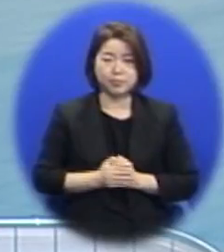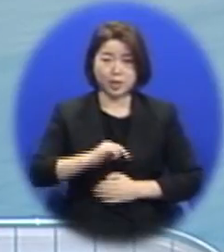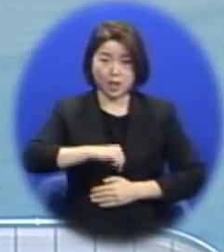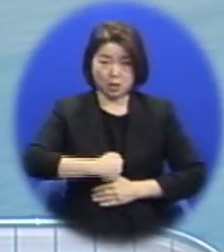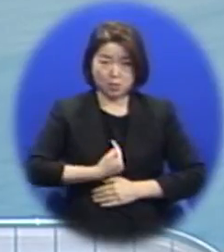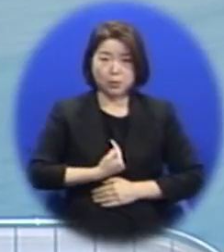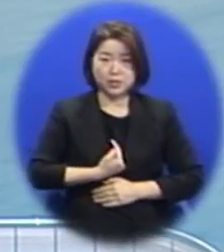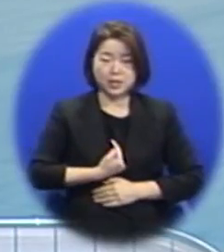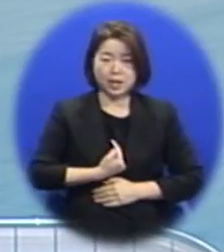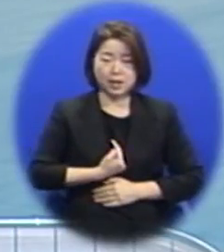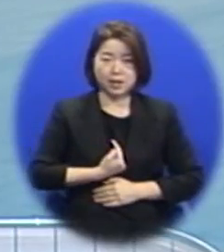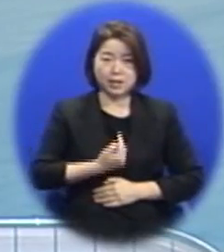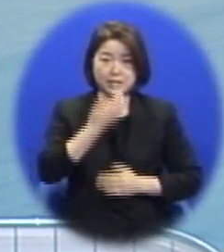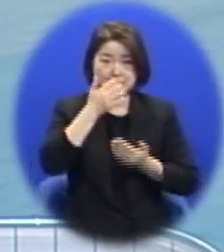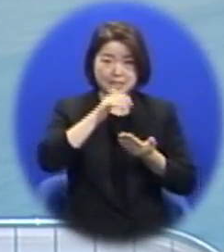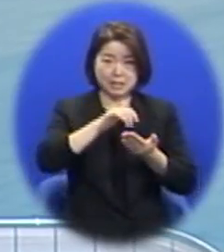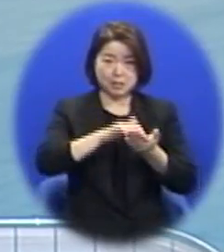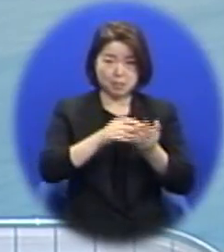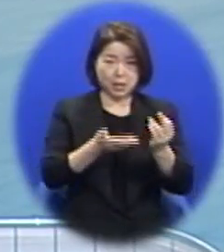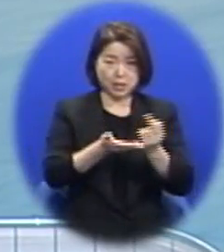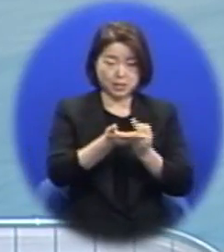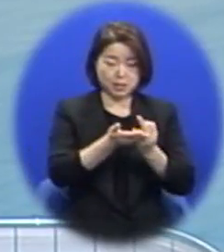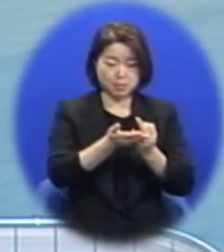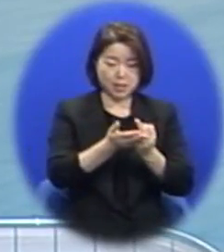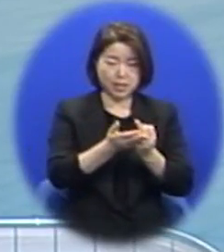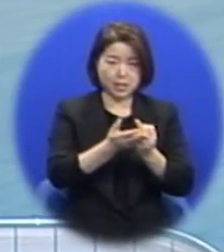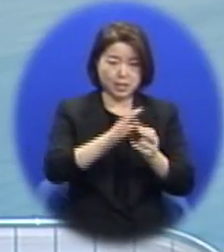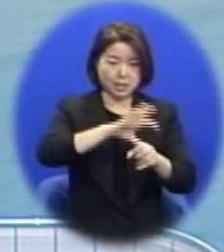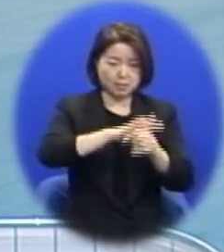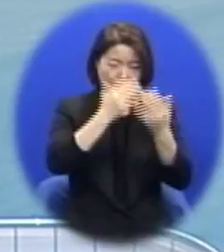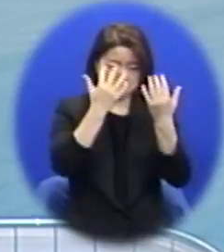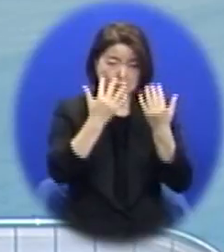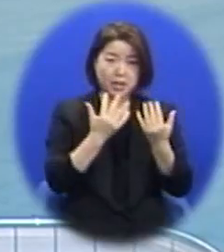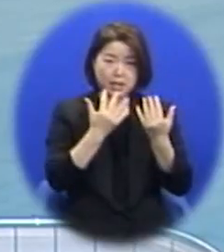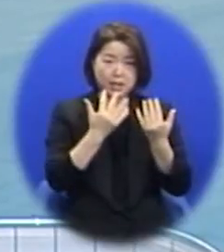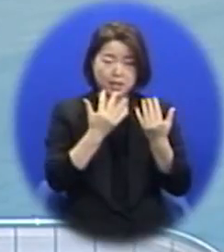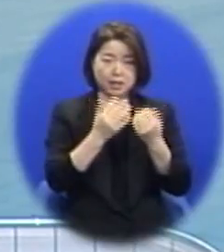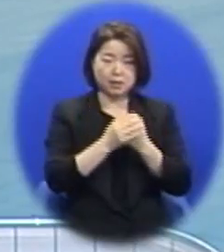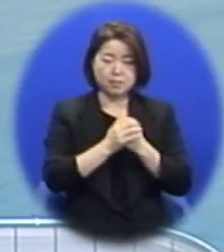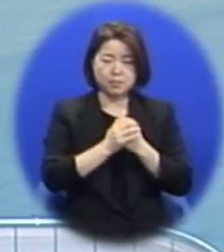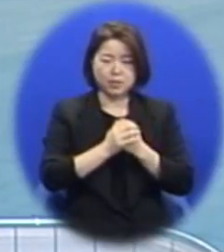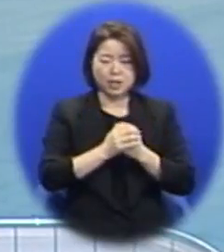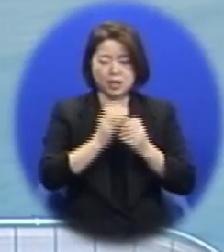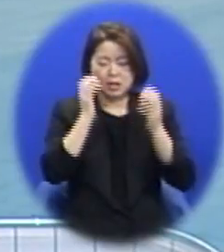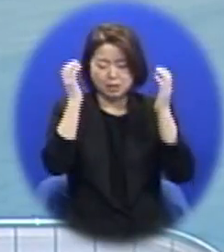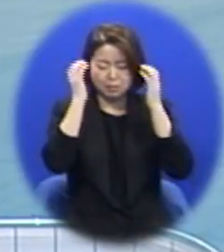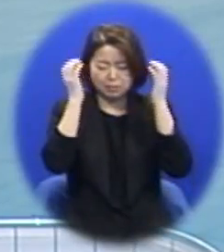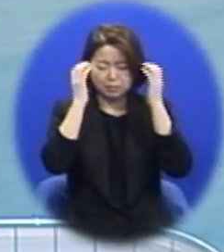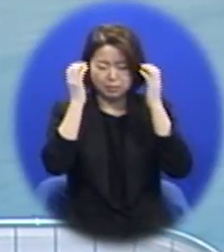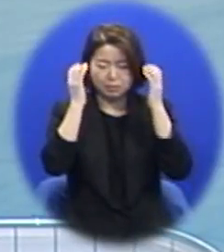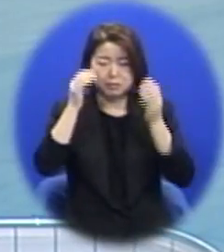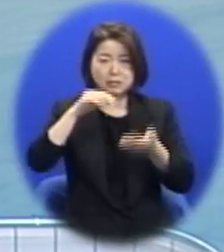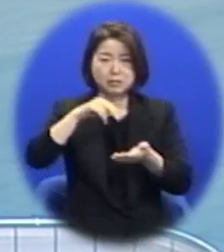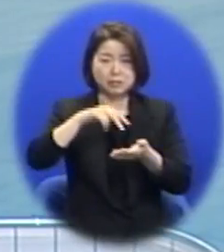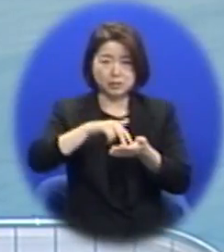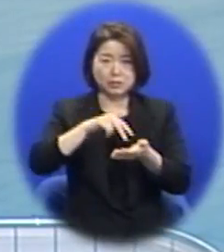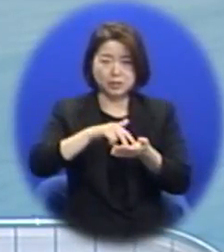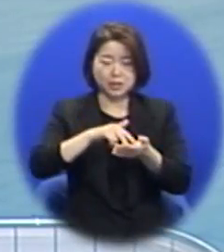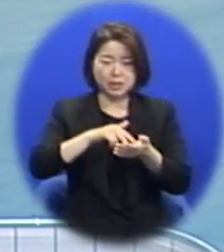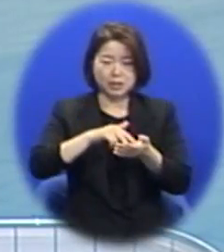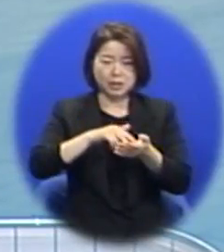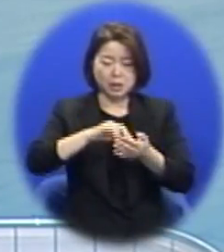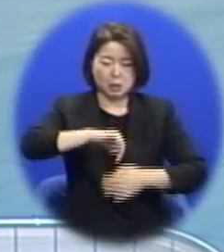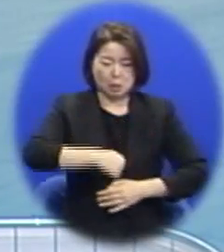혼자서 그 바위 섬에 갇혀서 아주 고통스러운 지금 유배 생활을